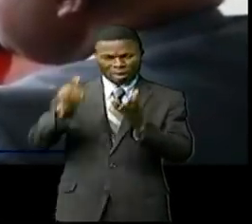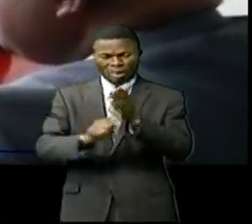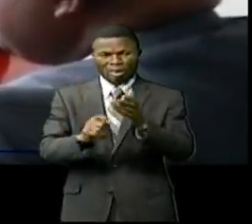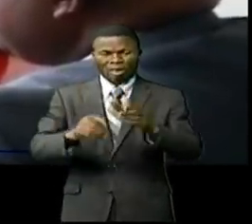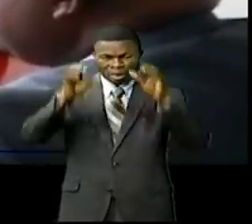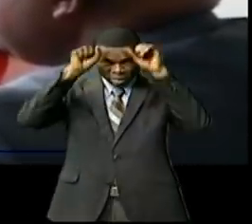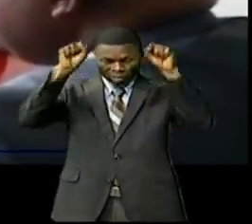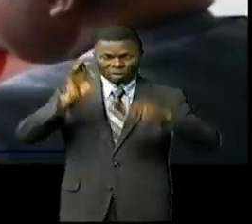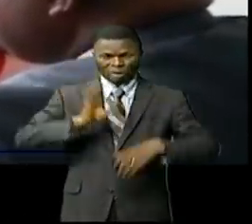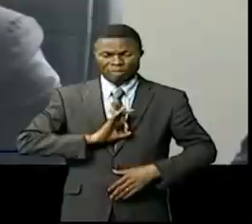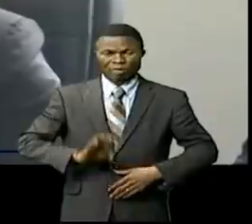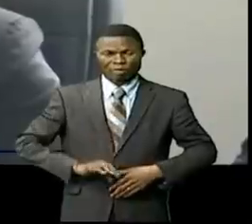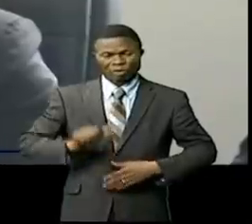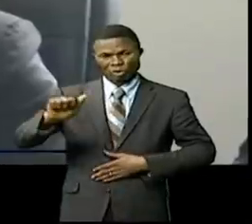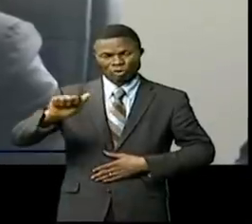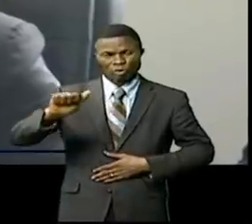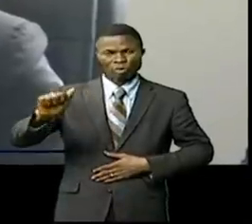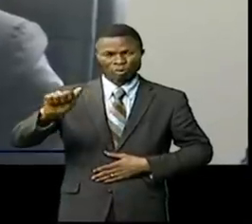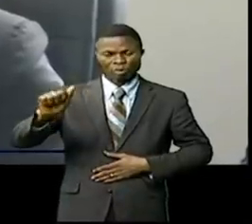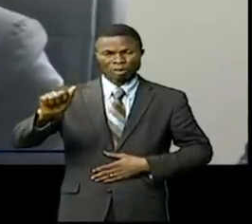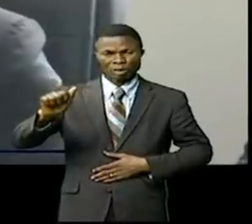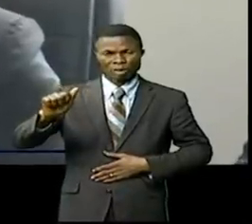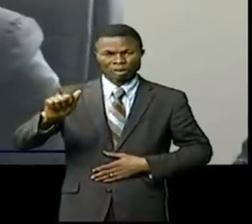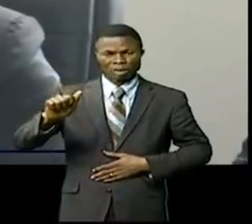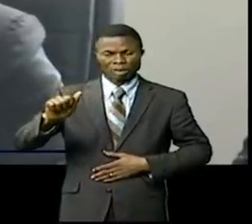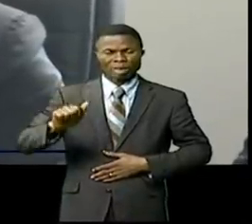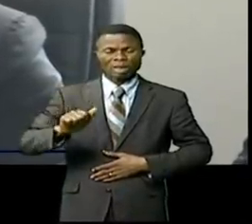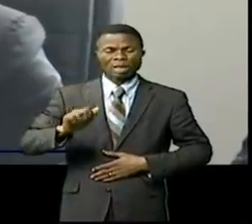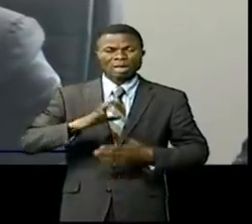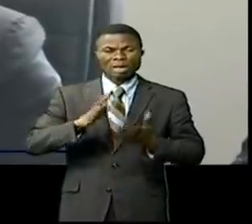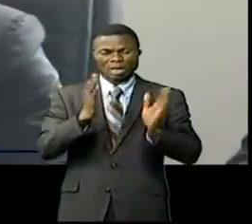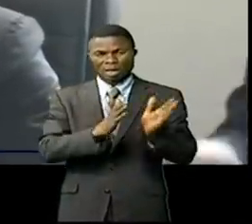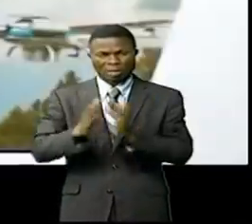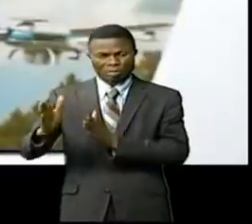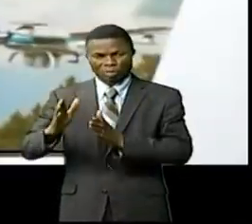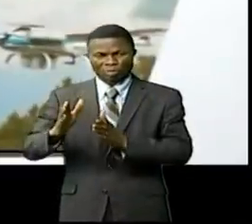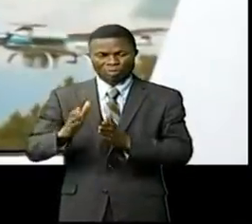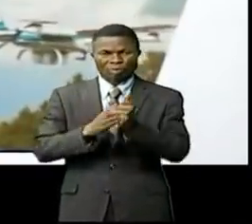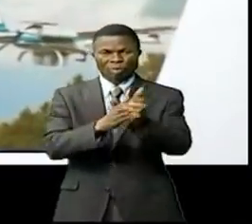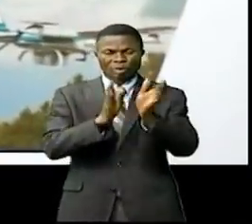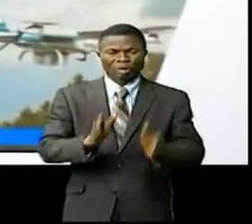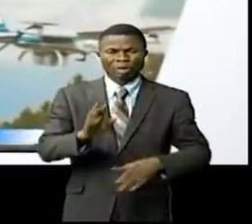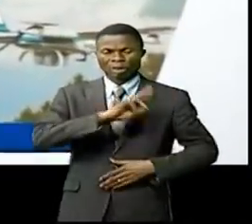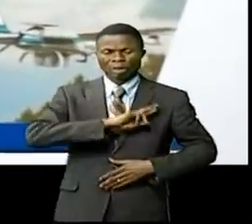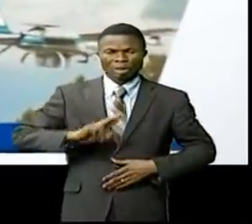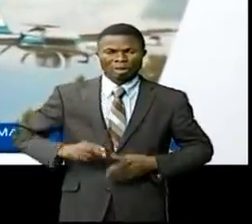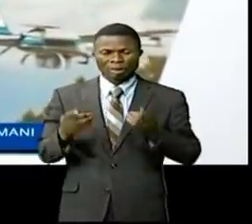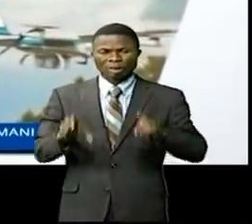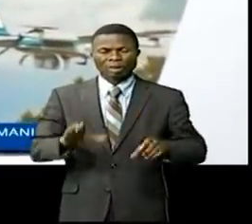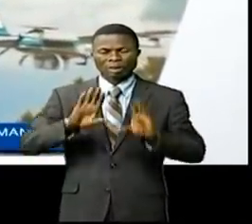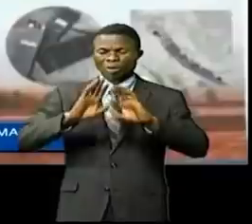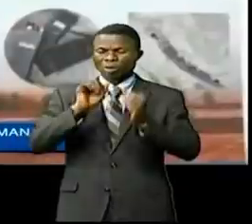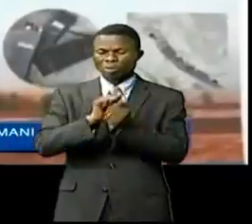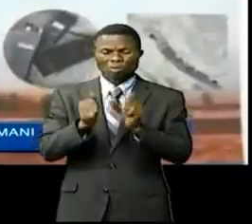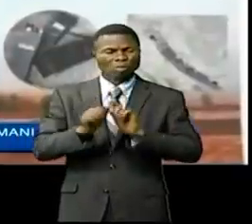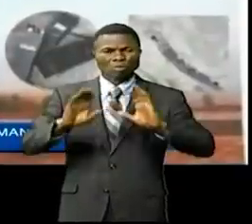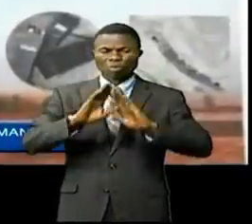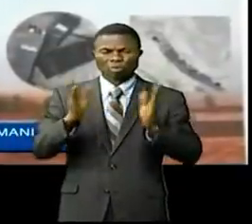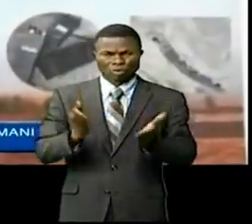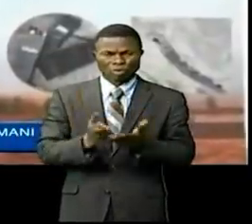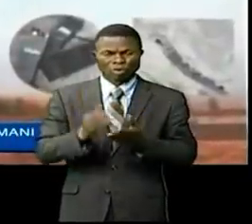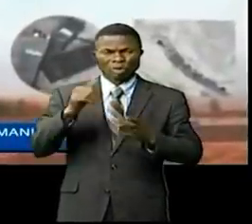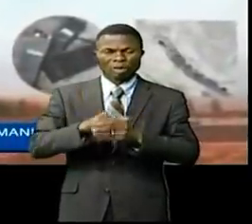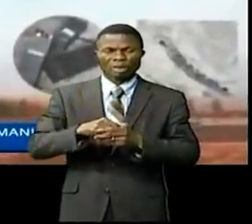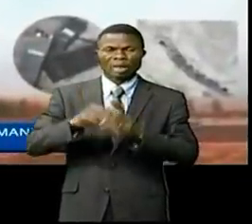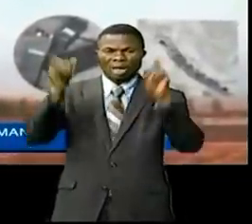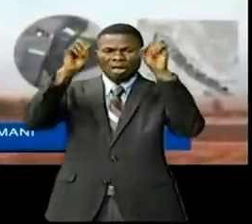Félix Antoine Tshisekedi Tshilombo aspire au leadership de la République démocratique du Congo dans tous les domaines au niveau du